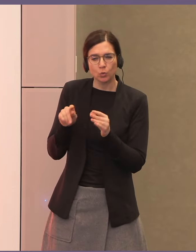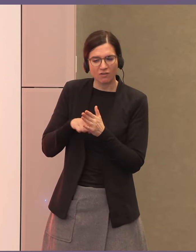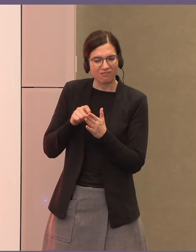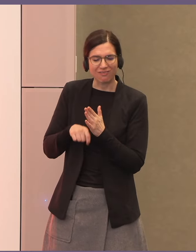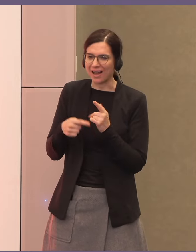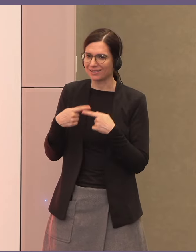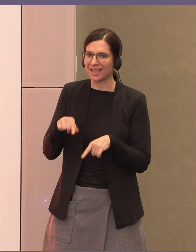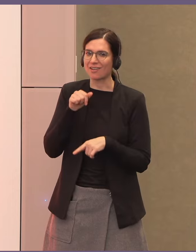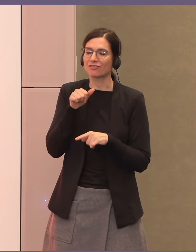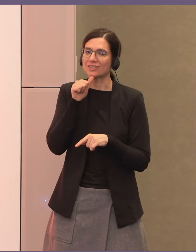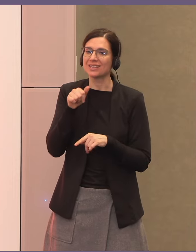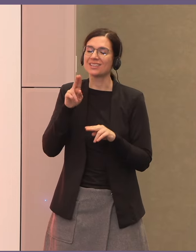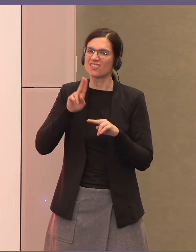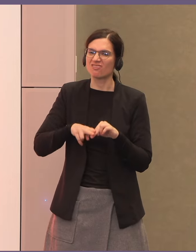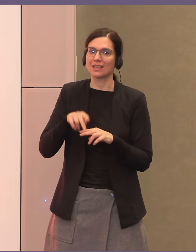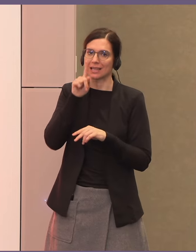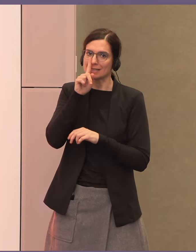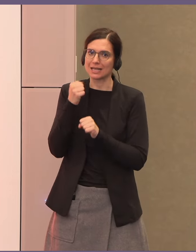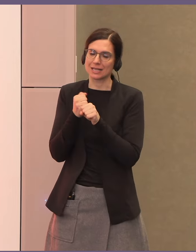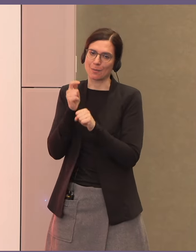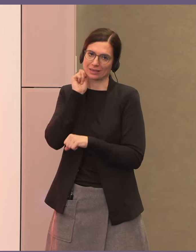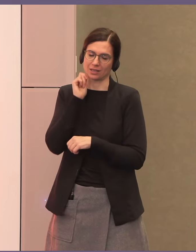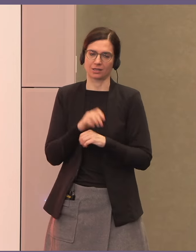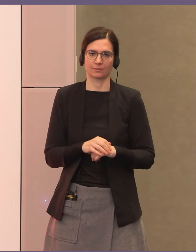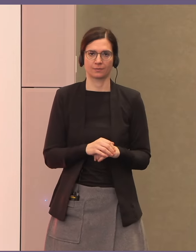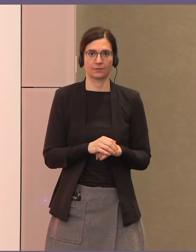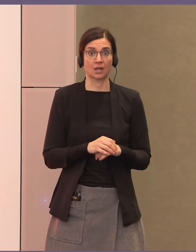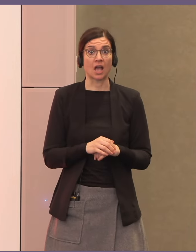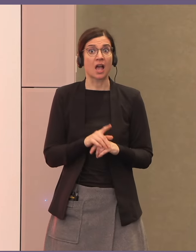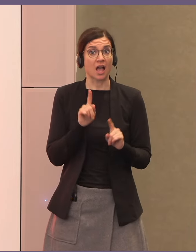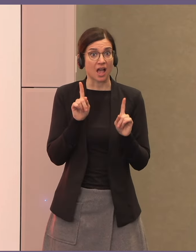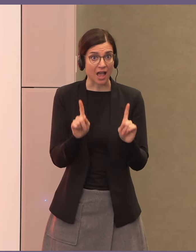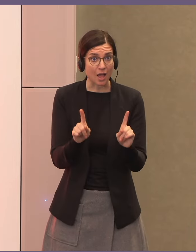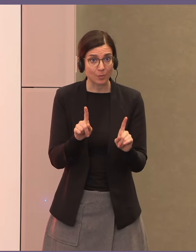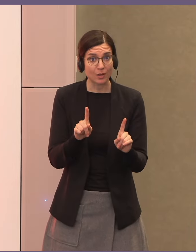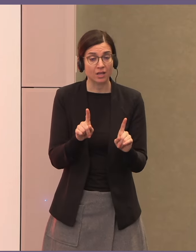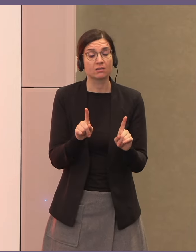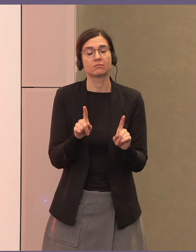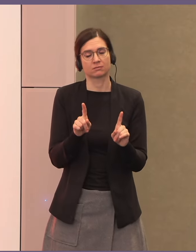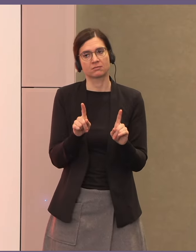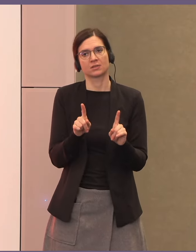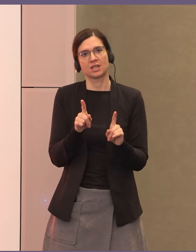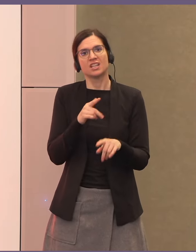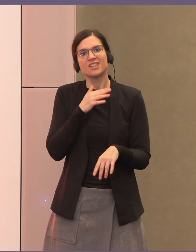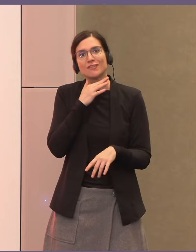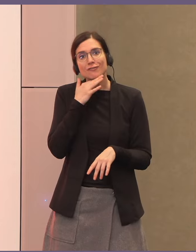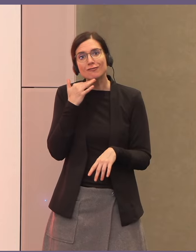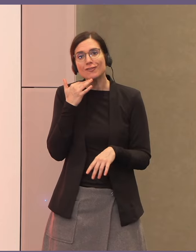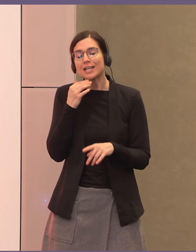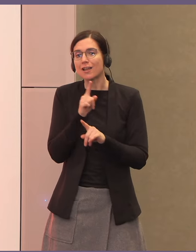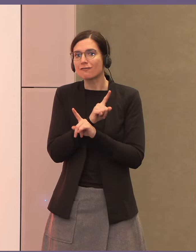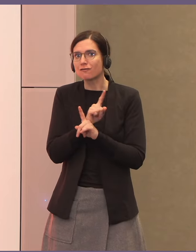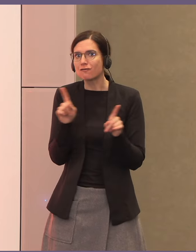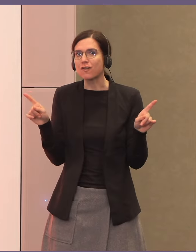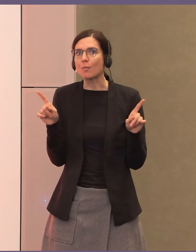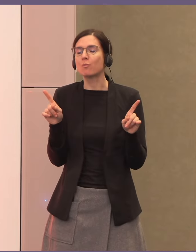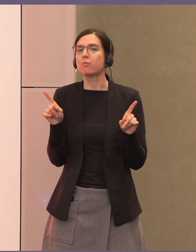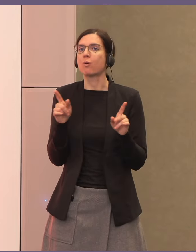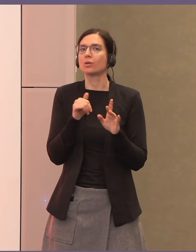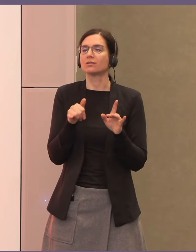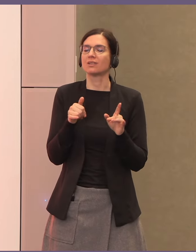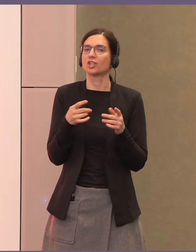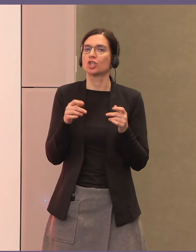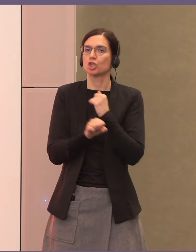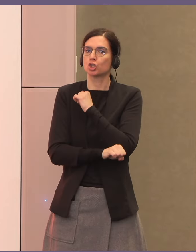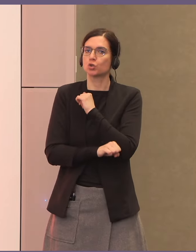In diesen Jahren fiel also das Promotionsverbot für Frauen an der juridischen Fakultät. Das war deshalb dermaßen bedeutsam, denn